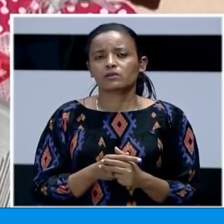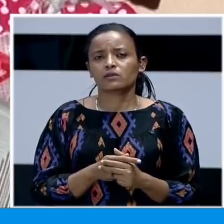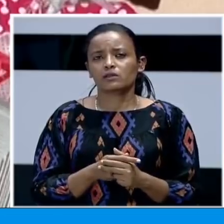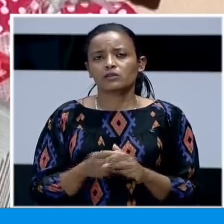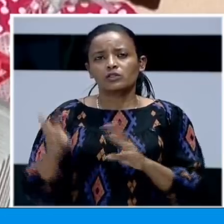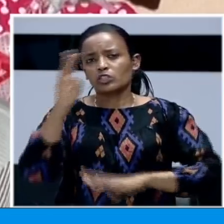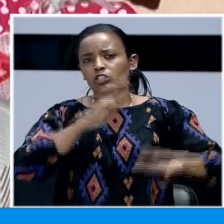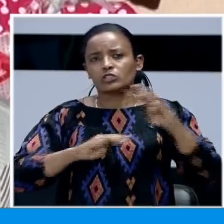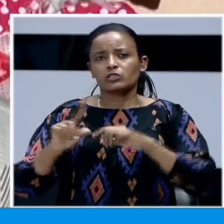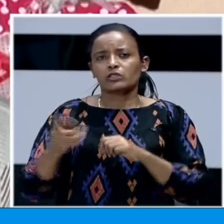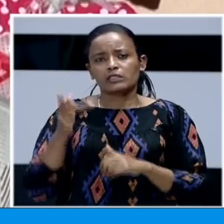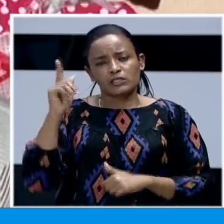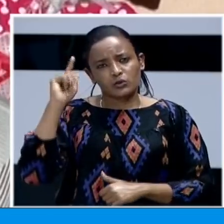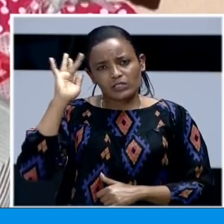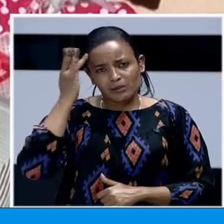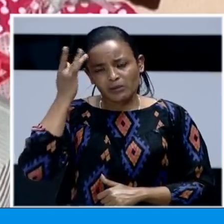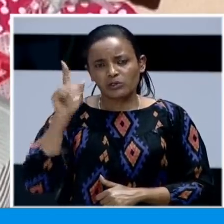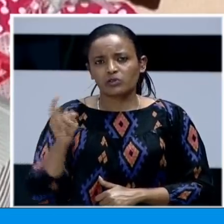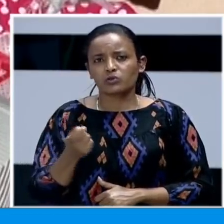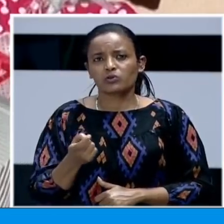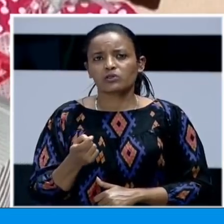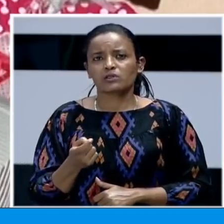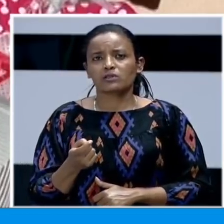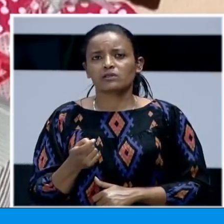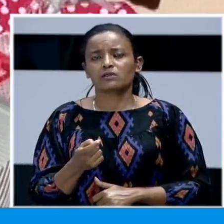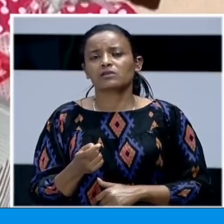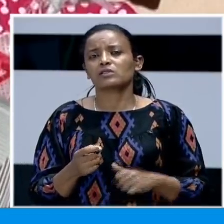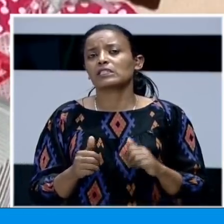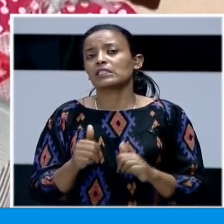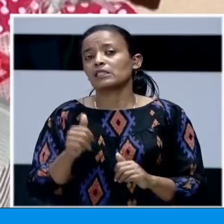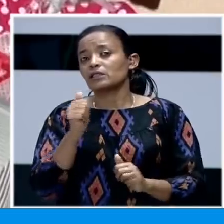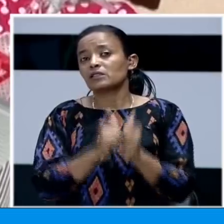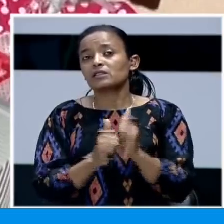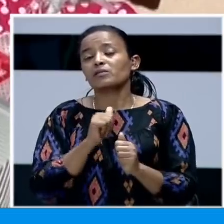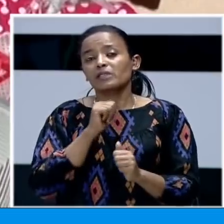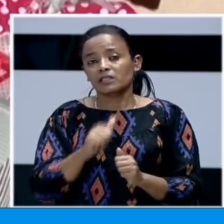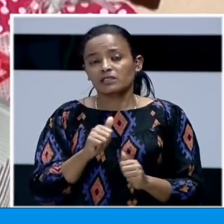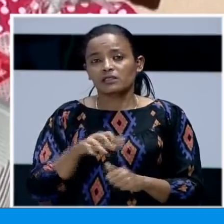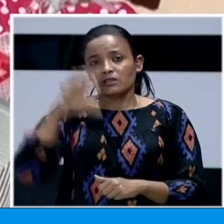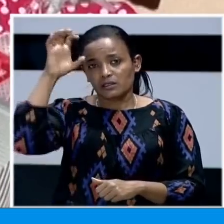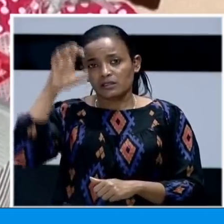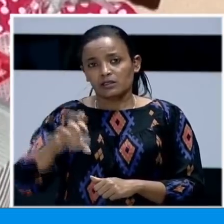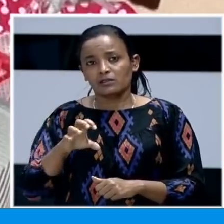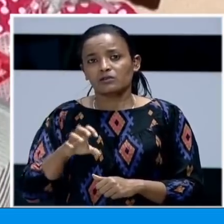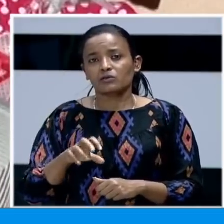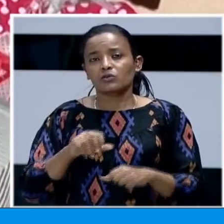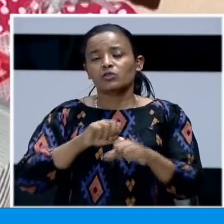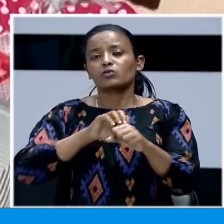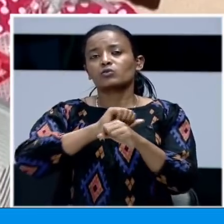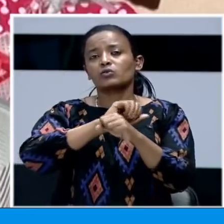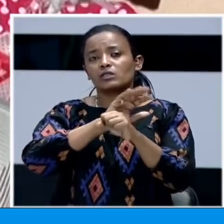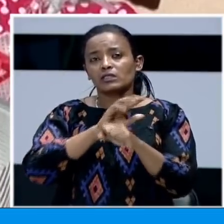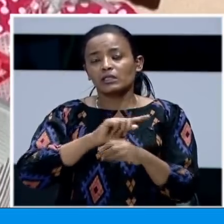شکر سل زخانه حمام سل زخانه عده غیفرس سل زخانه گدیتا کم زخانه خمانه گیر